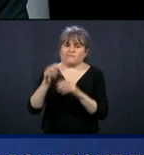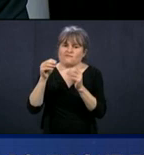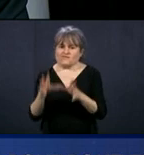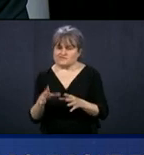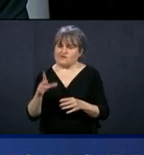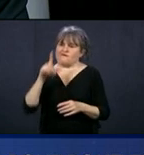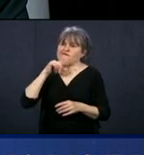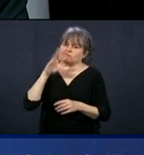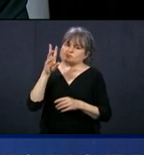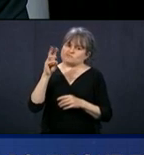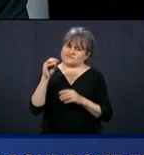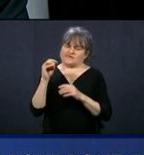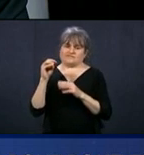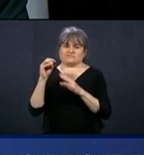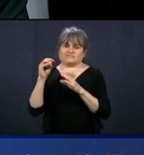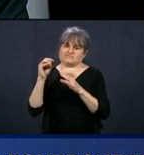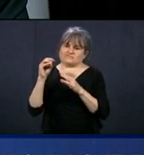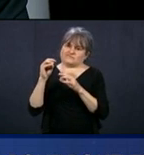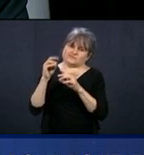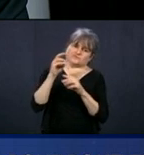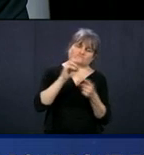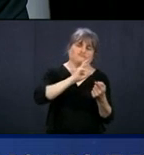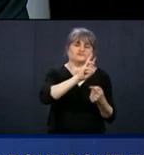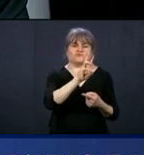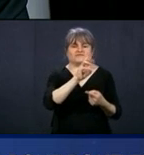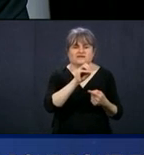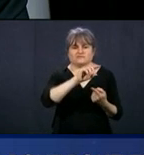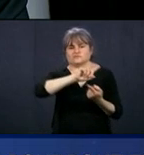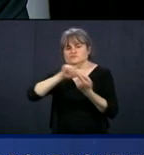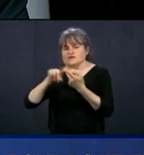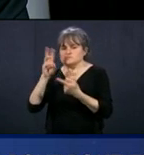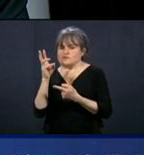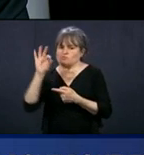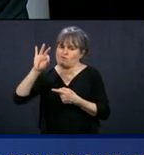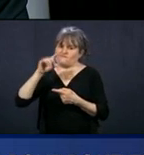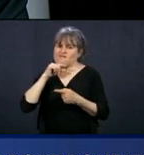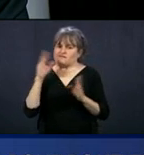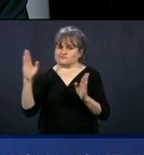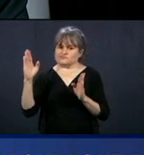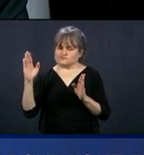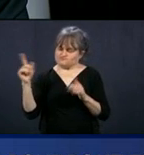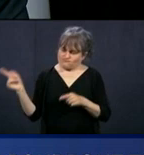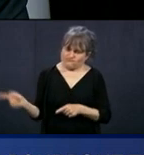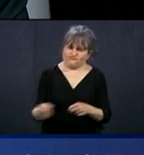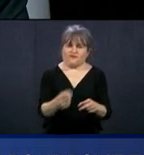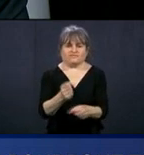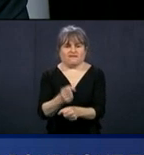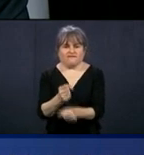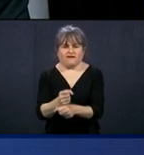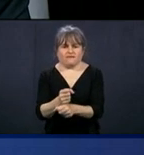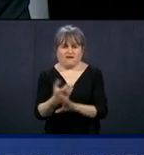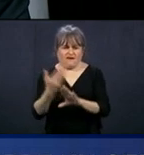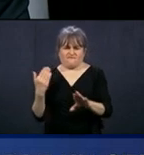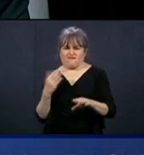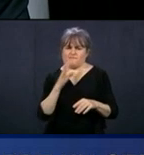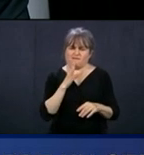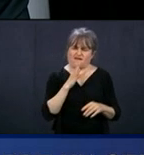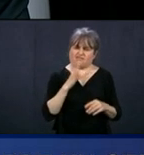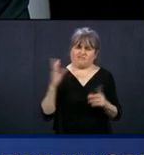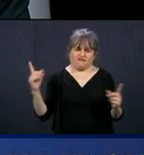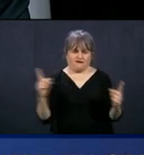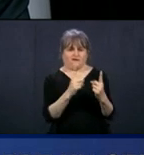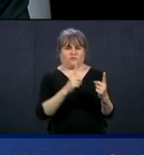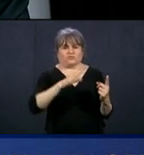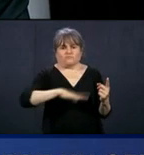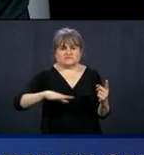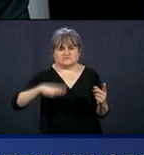les travailleurs de 60 à 69 ans peuvent aller travailler dans des milieux où il y a des enfants. Est-ce qu'il n'y a pas contradiction? Bien, écoutez, le